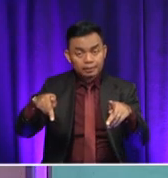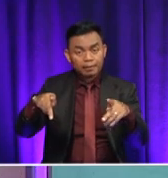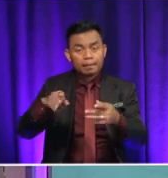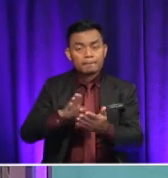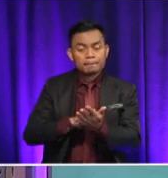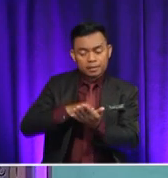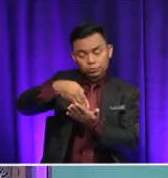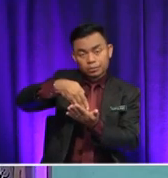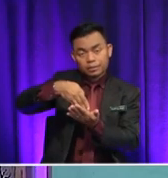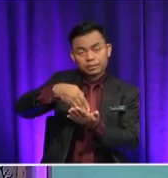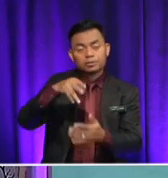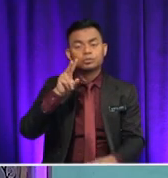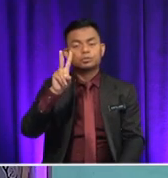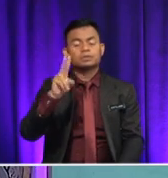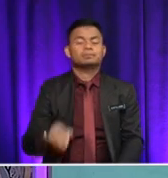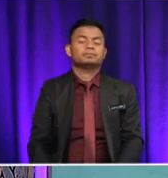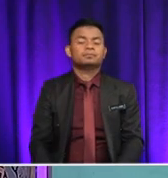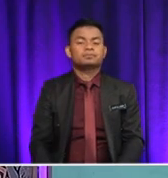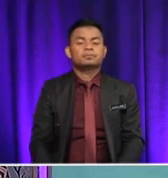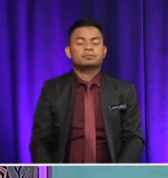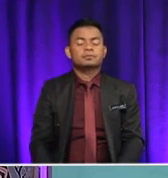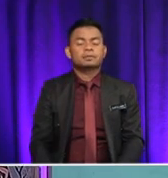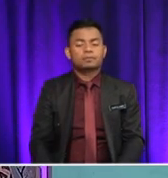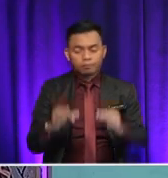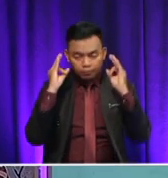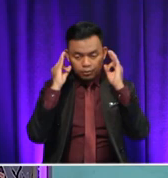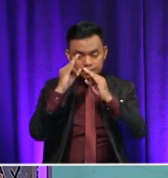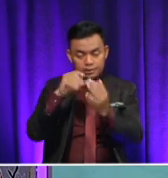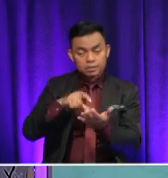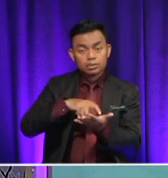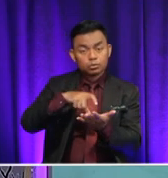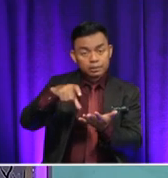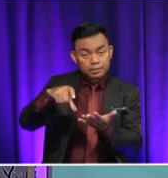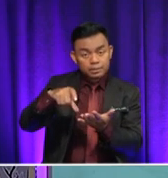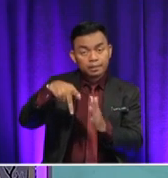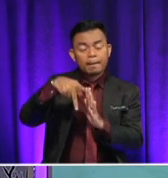Duo adalah lukisan peringatan bangunan